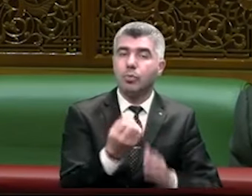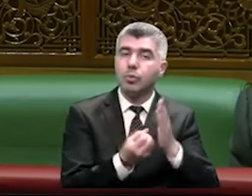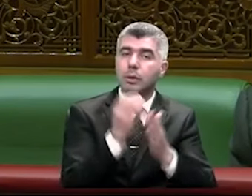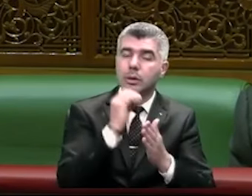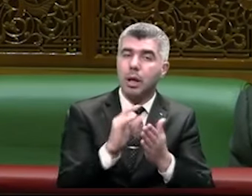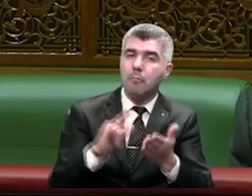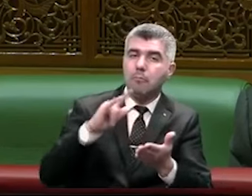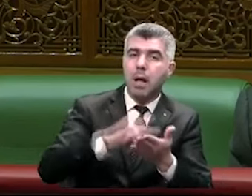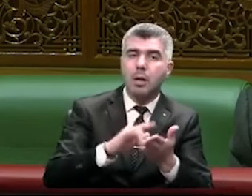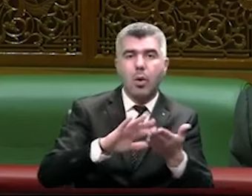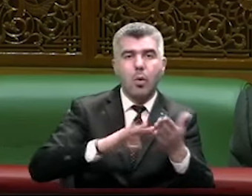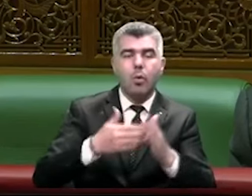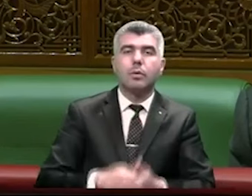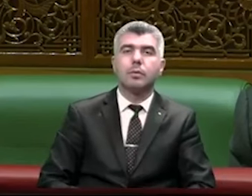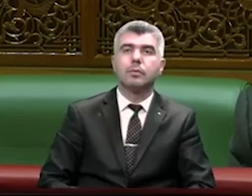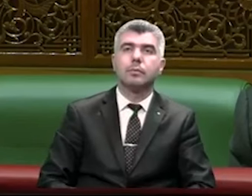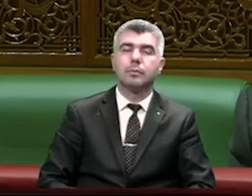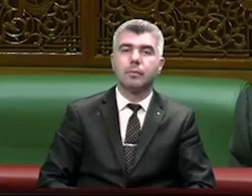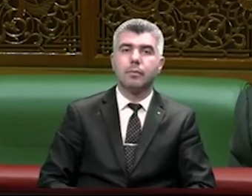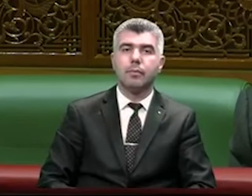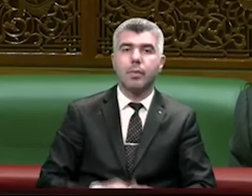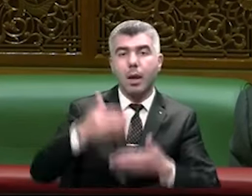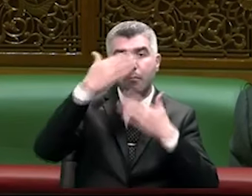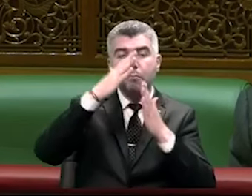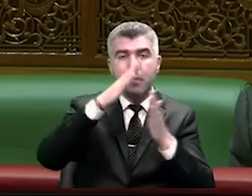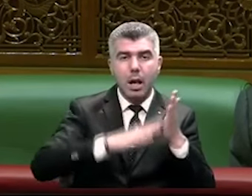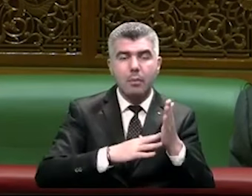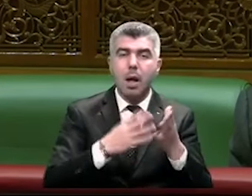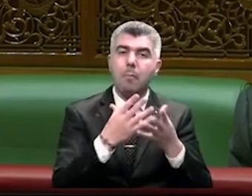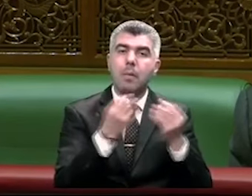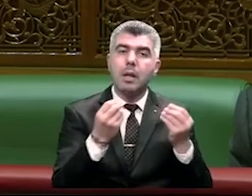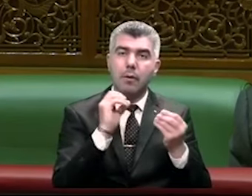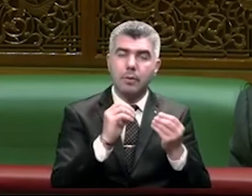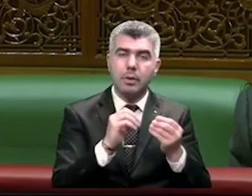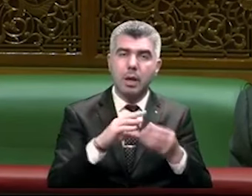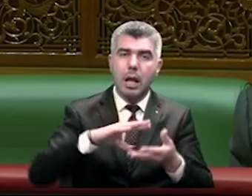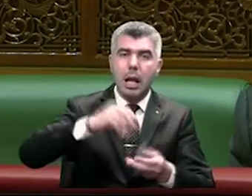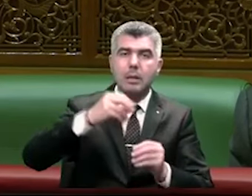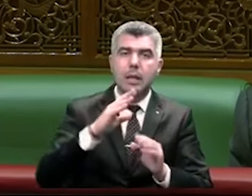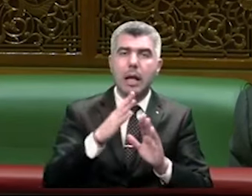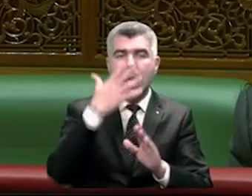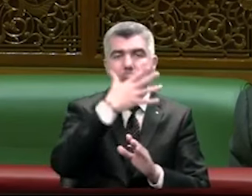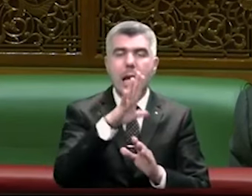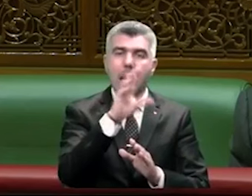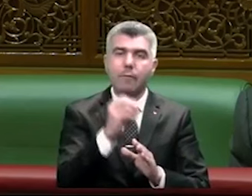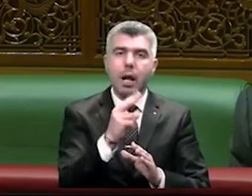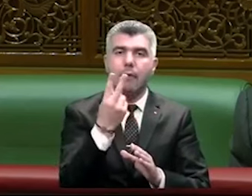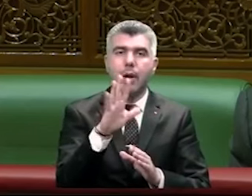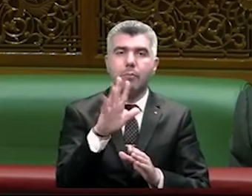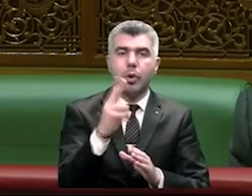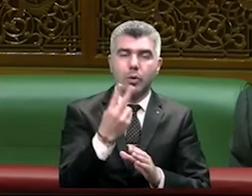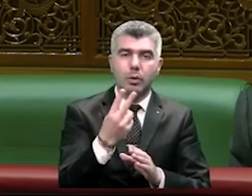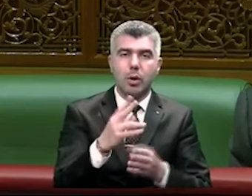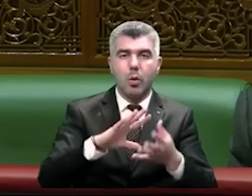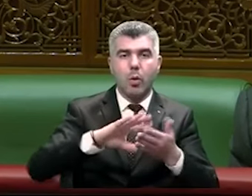يشهدو هذ المطارات هذ في بلادنا مقبله على العديد من الاستحقاقات منها تنظيم كاس افريقيا 2025 كاس العالم